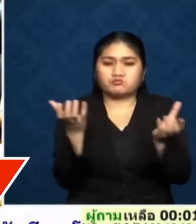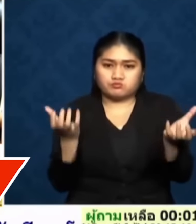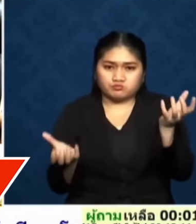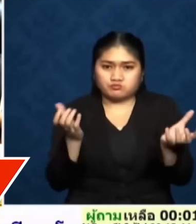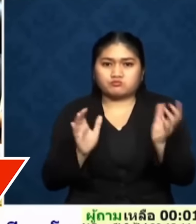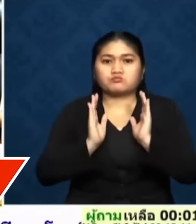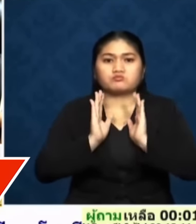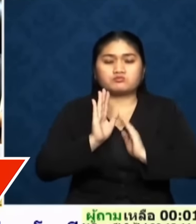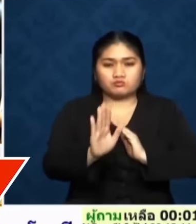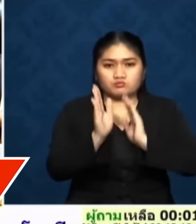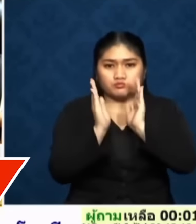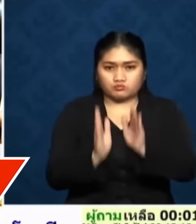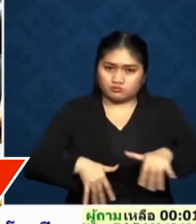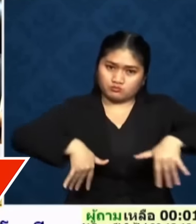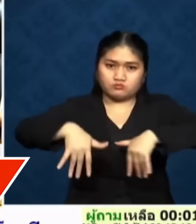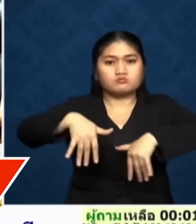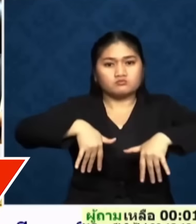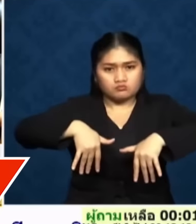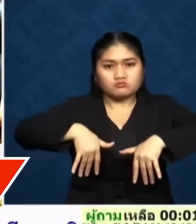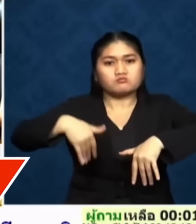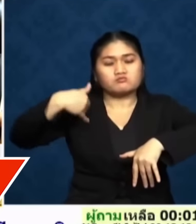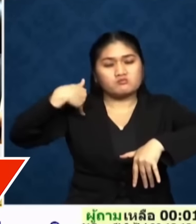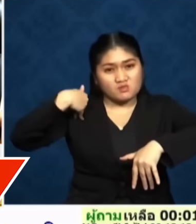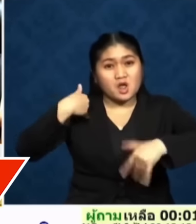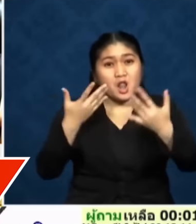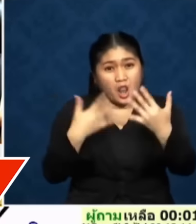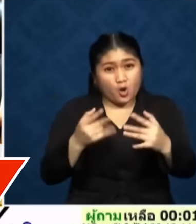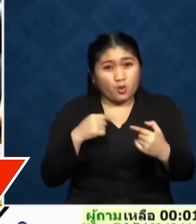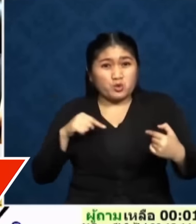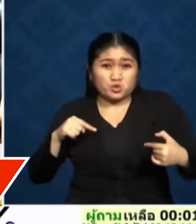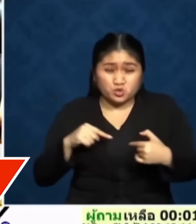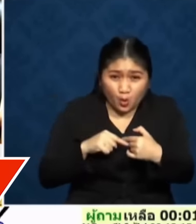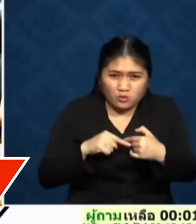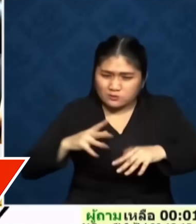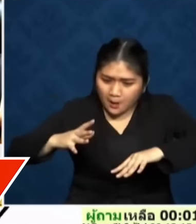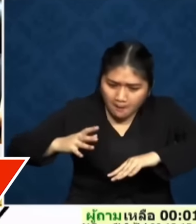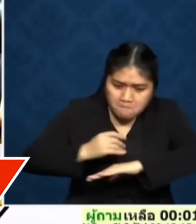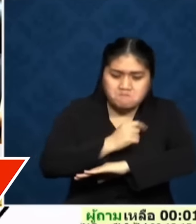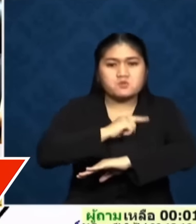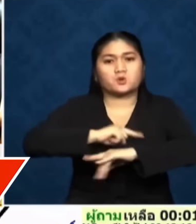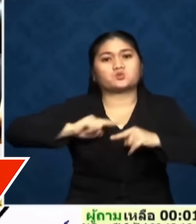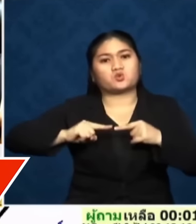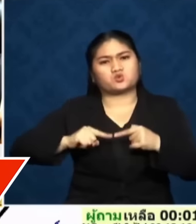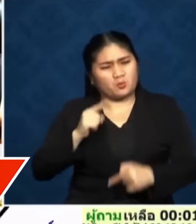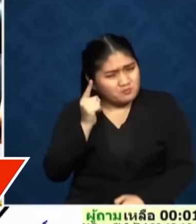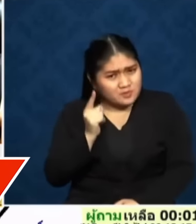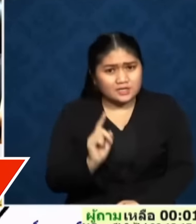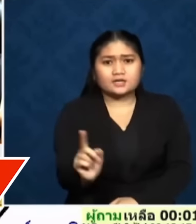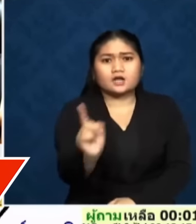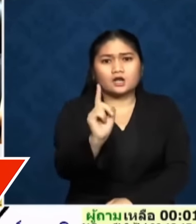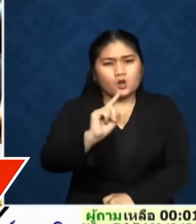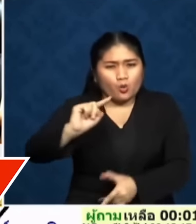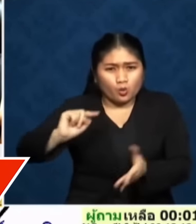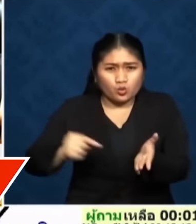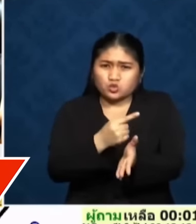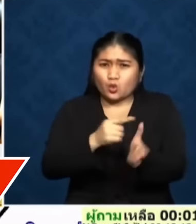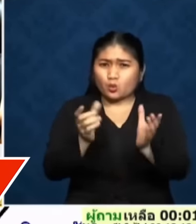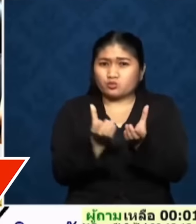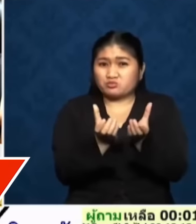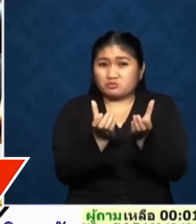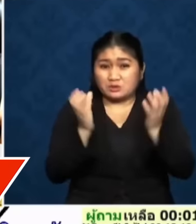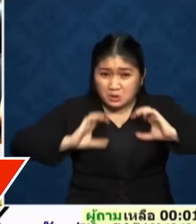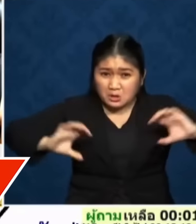อเนื่องนะครับนอกจากคดีทางการเมืองแล้วการคุกคามทางการเมืองซึ่งควรจะเป็นสิ่งที่เกิดขึ้นภายใต้รัฐบาลเ